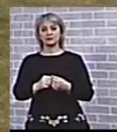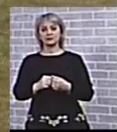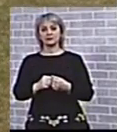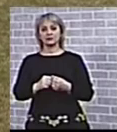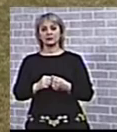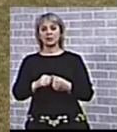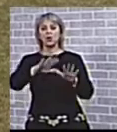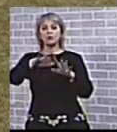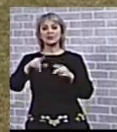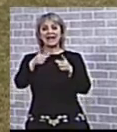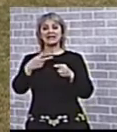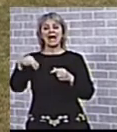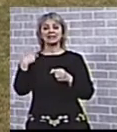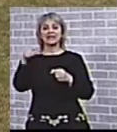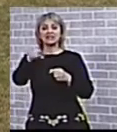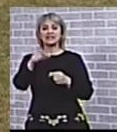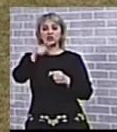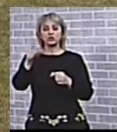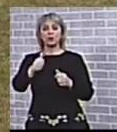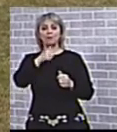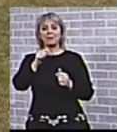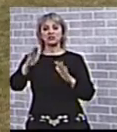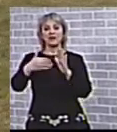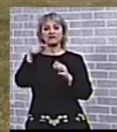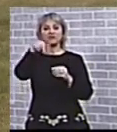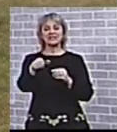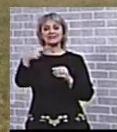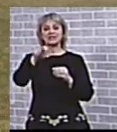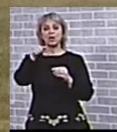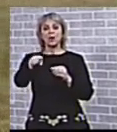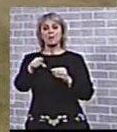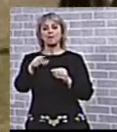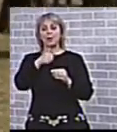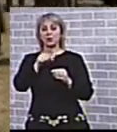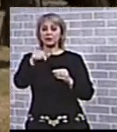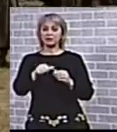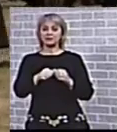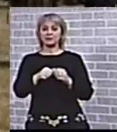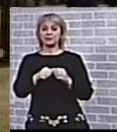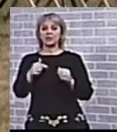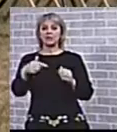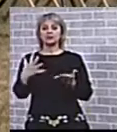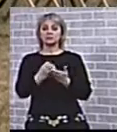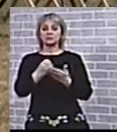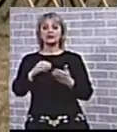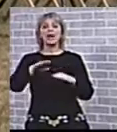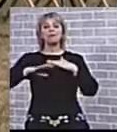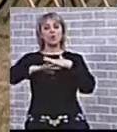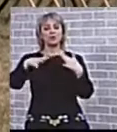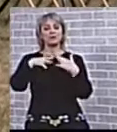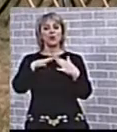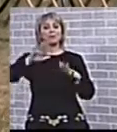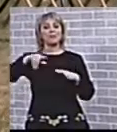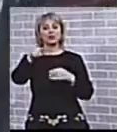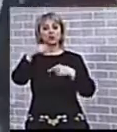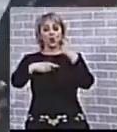После обстрела английский отряд 100 человек попытается высадиться, подняться вверх по Липандовской линии. На поле боя и